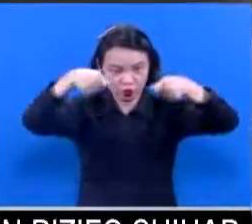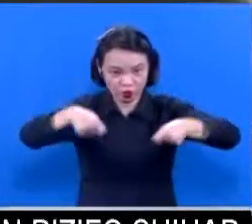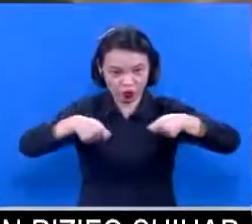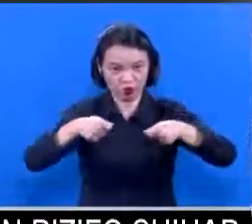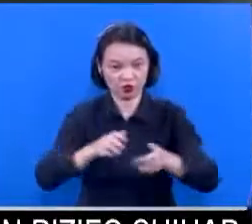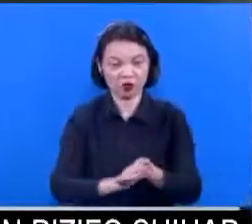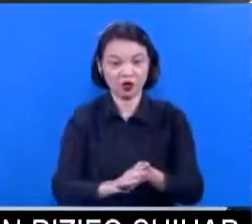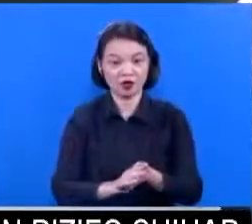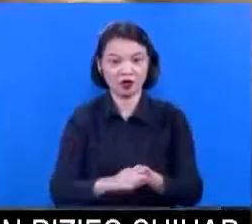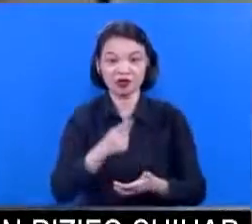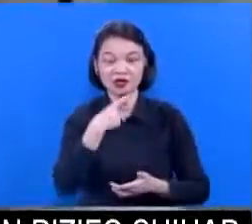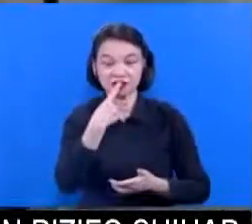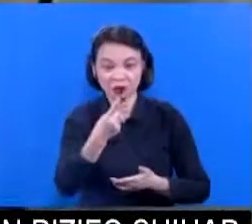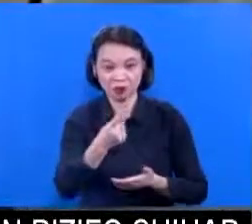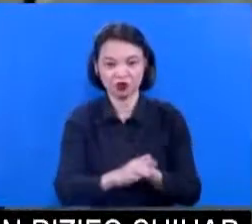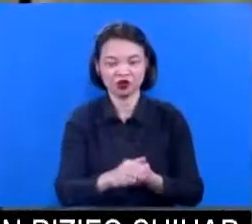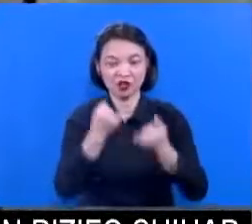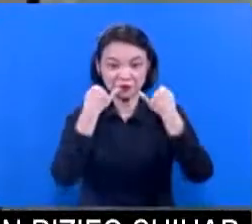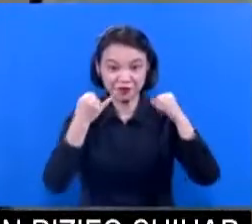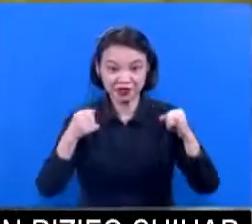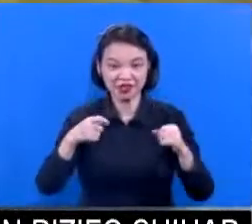ini disebutlah menu mie kocok.